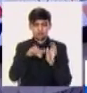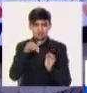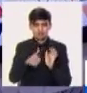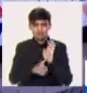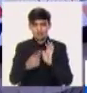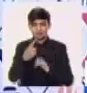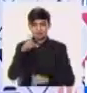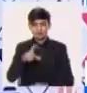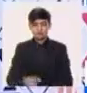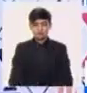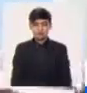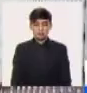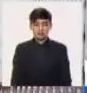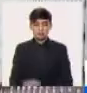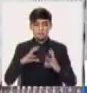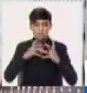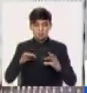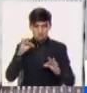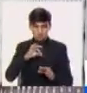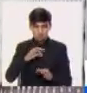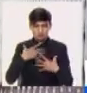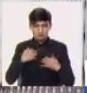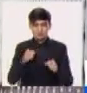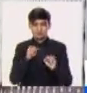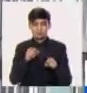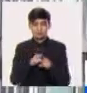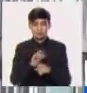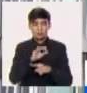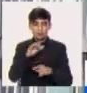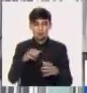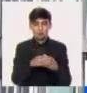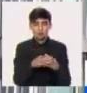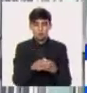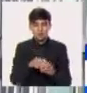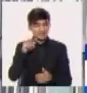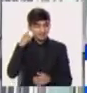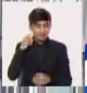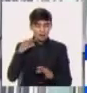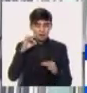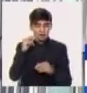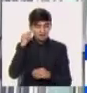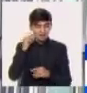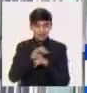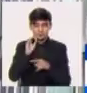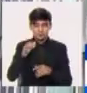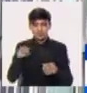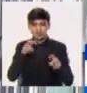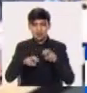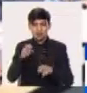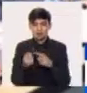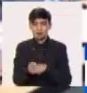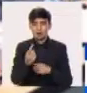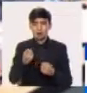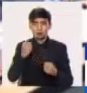61 человек. Всемирная организация здравоохранения направит группу экспертов в Китай с целью поиска источника коронавируса